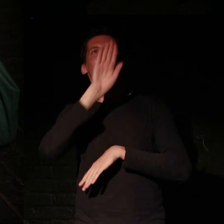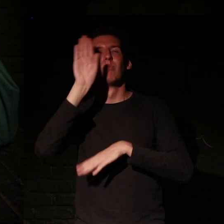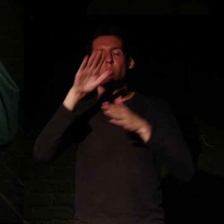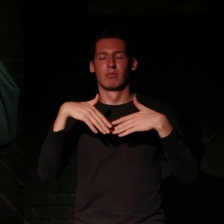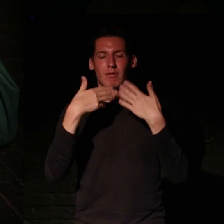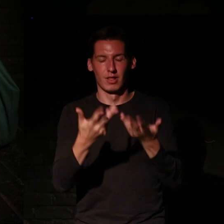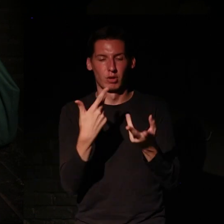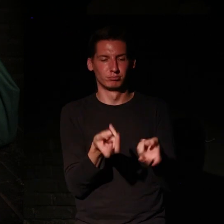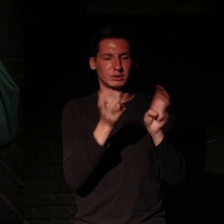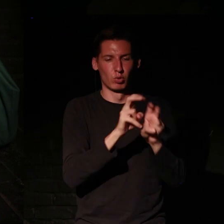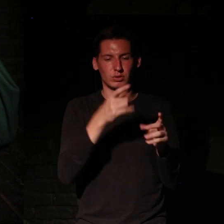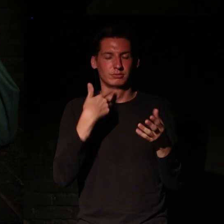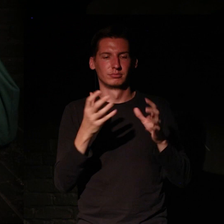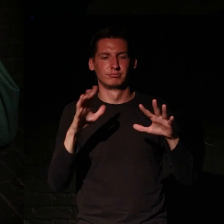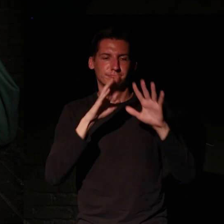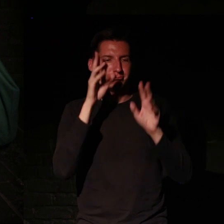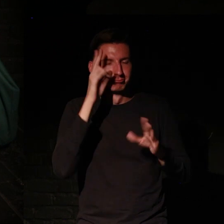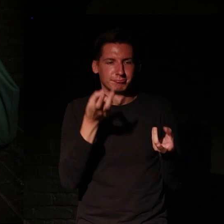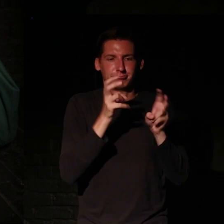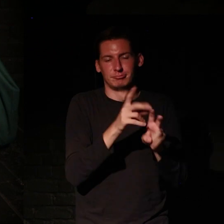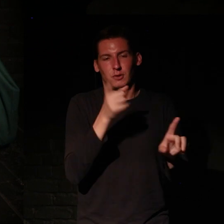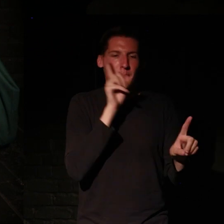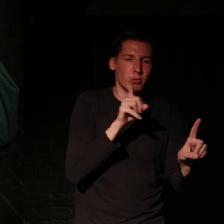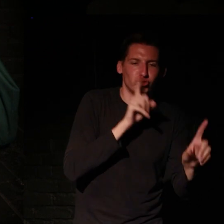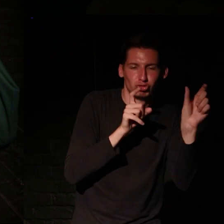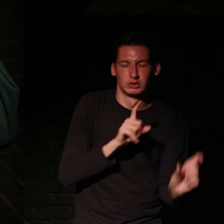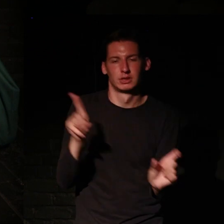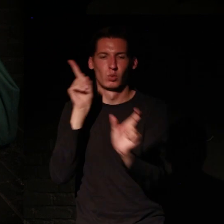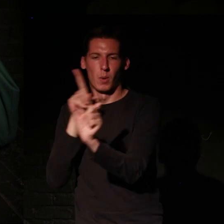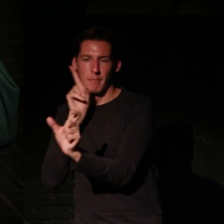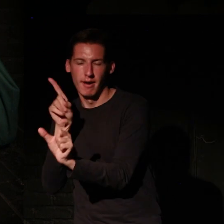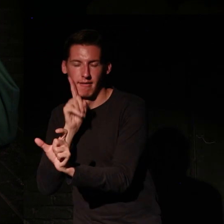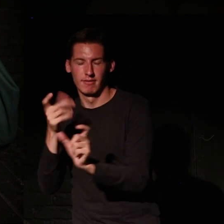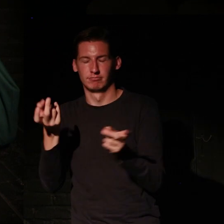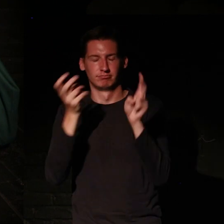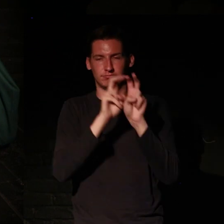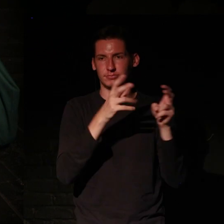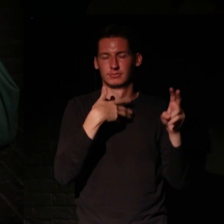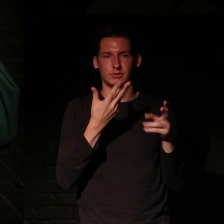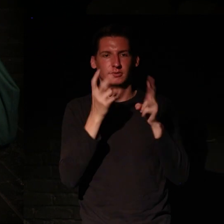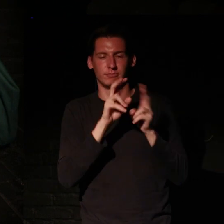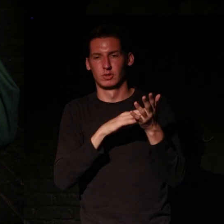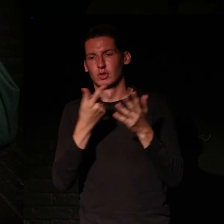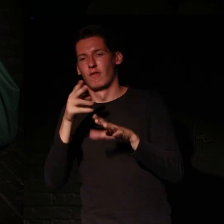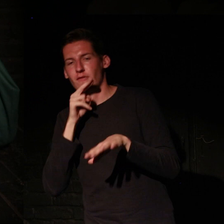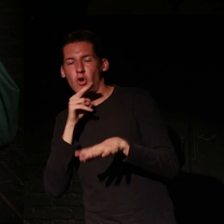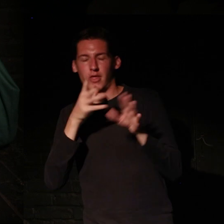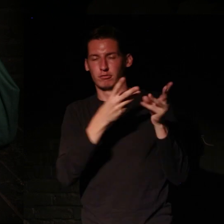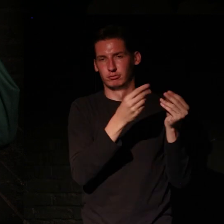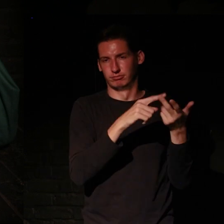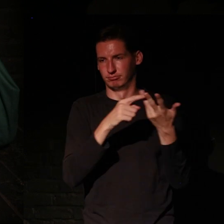są takie skrajności, typu właśnie noc i dzień, tak, może i woda i tak dalej, i tak dalej.